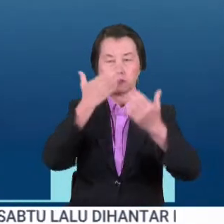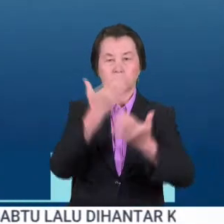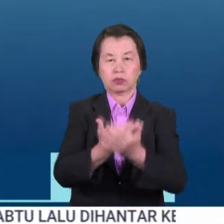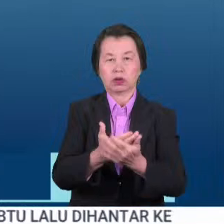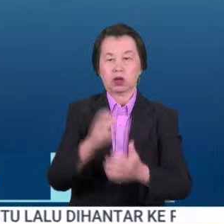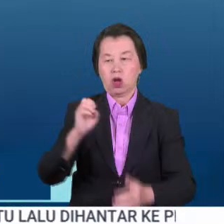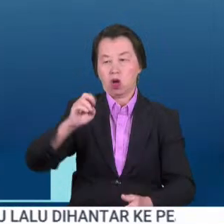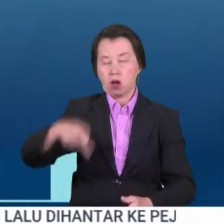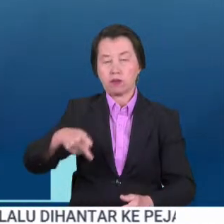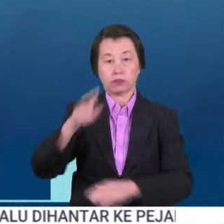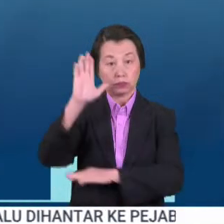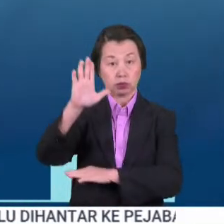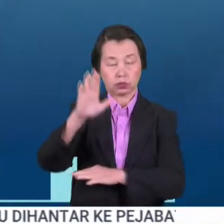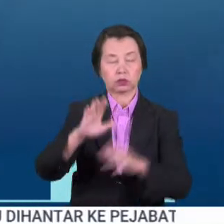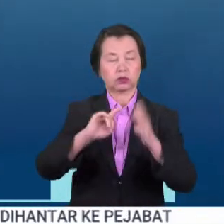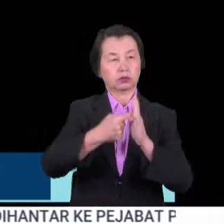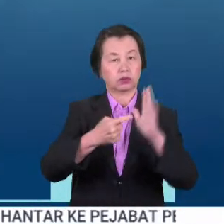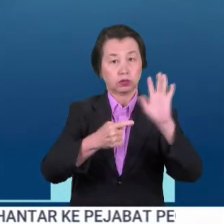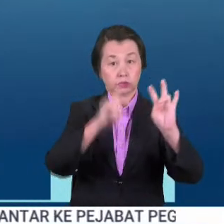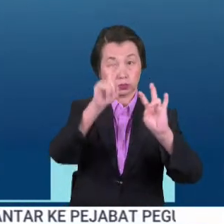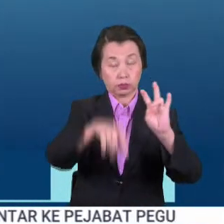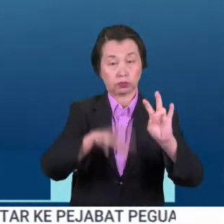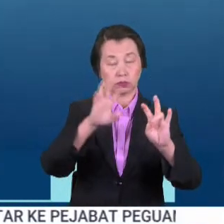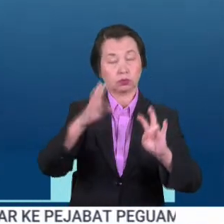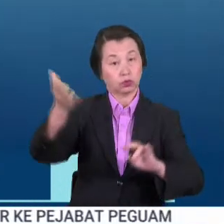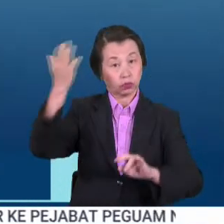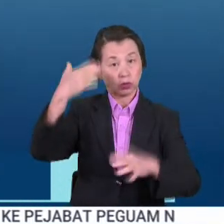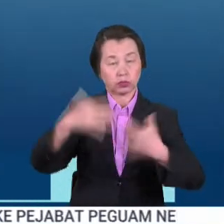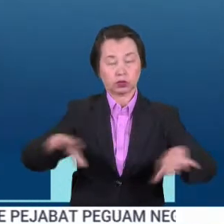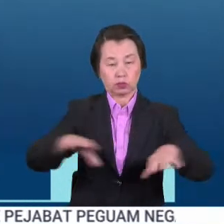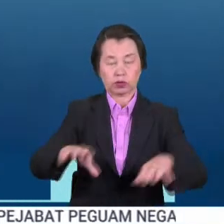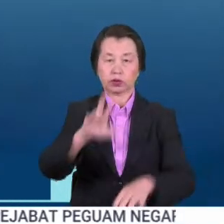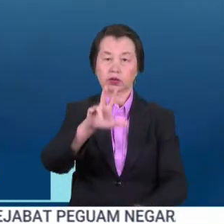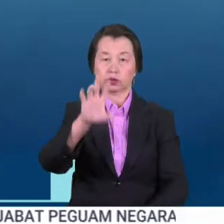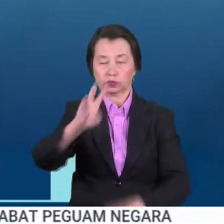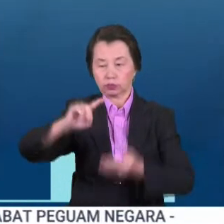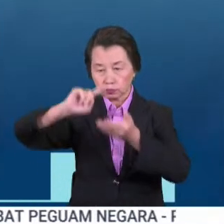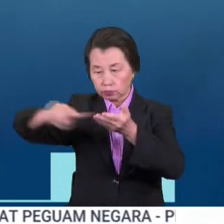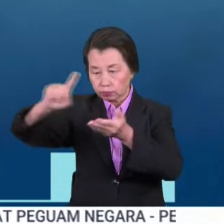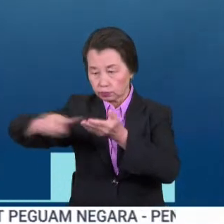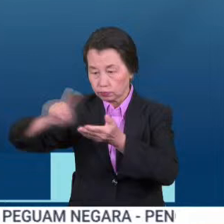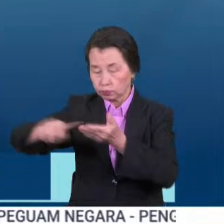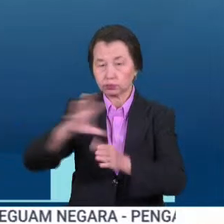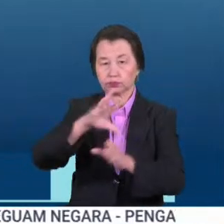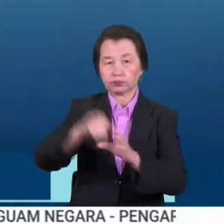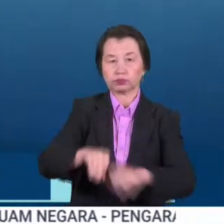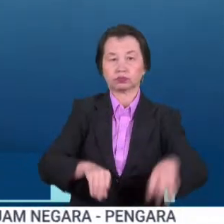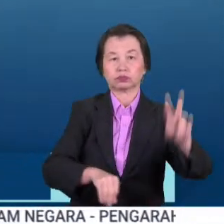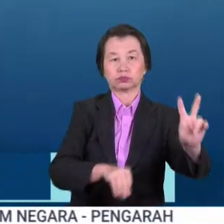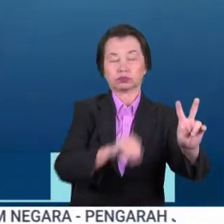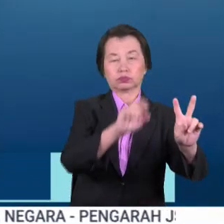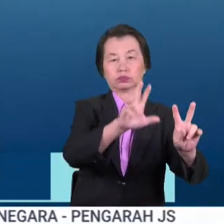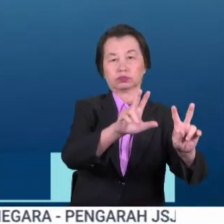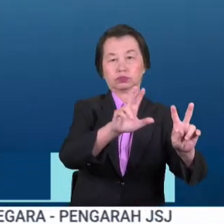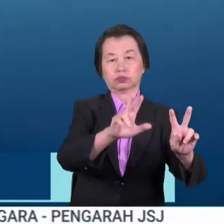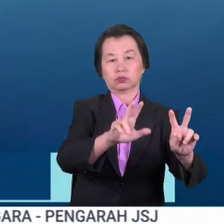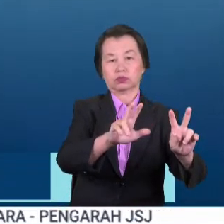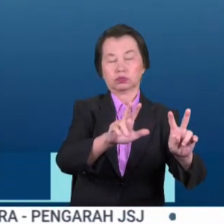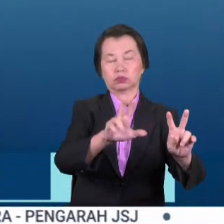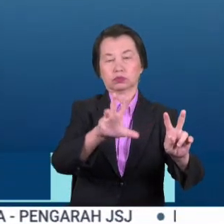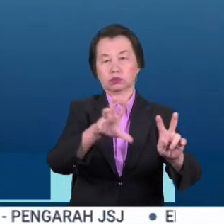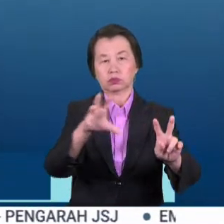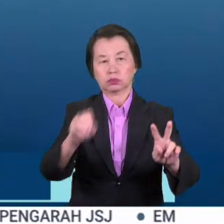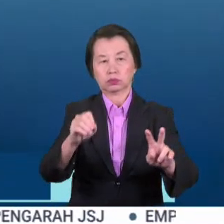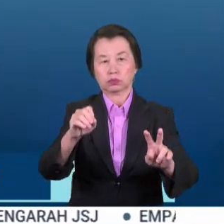Objamin yang bermula sejak 7 Julai lepas telah melakukan 37 pemeriksaan membabitkan 2,322